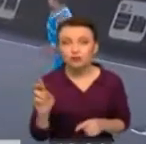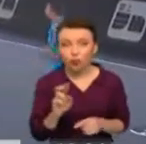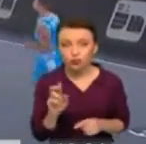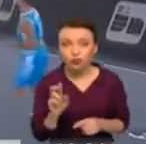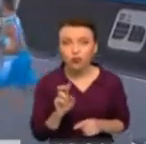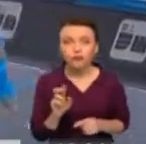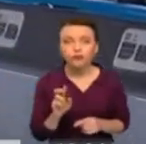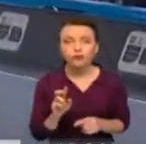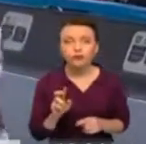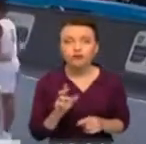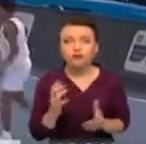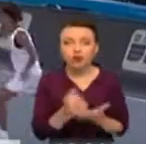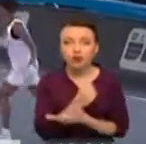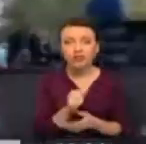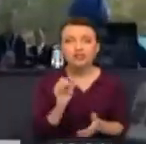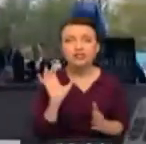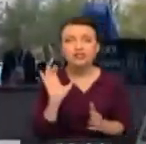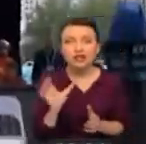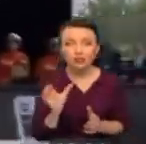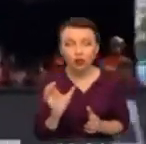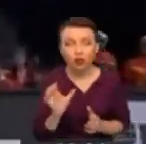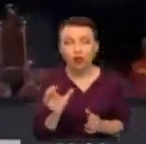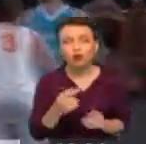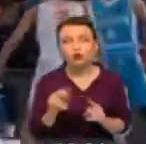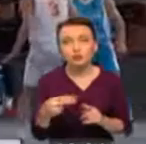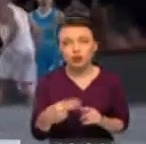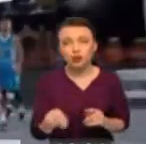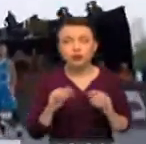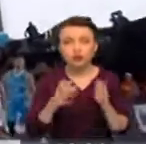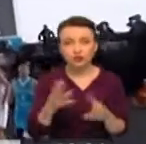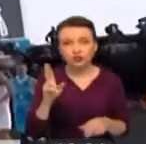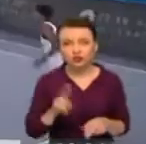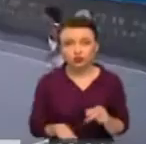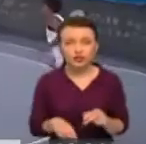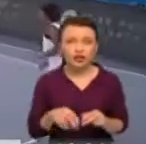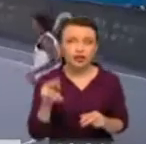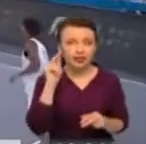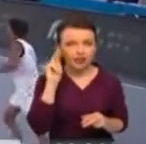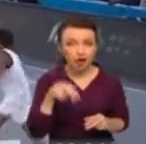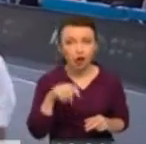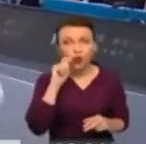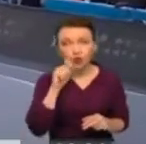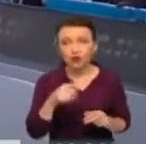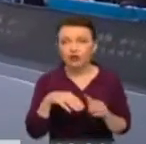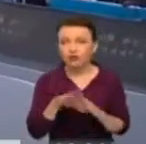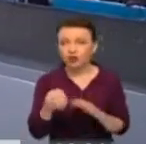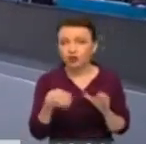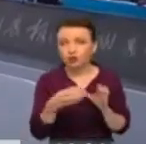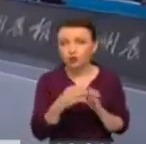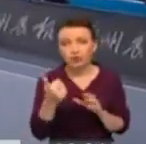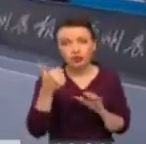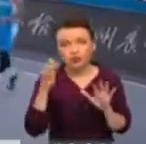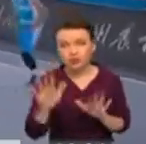Тимура Арабаджі виграли срібло чемпіонату світу, що завершився у Китаї. Україна вийшла з групи з першого місця.